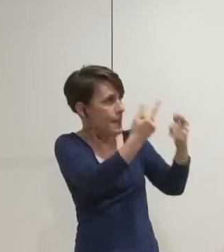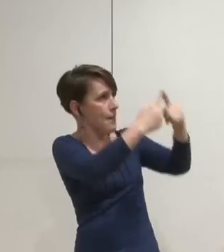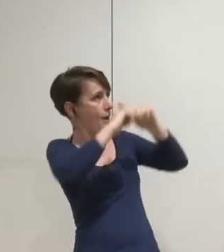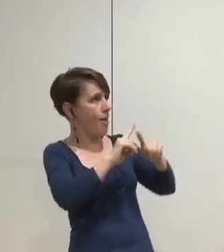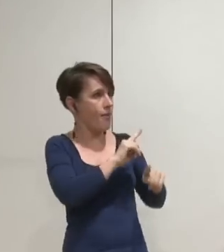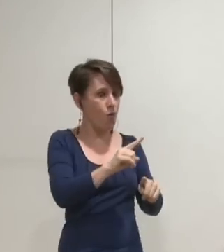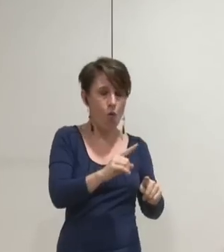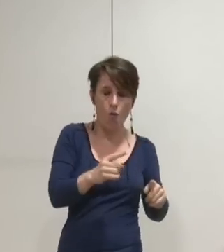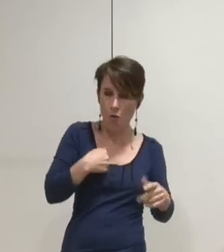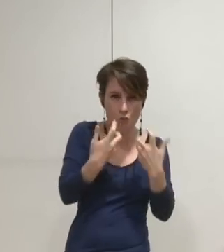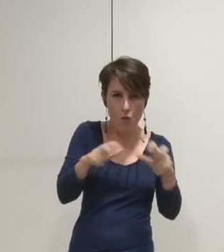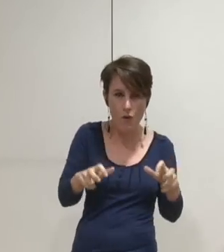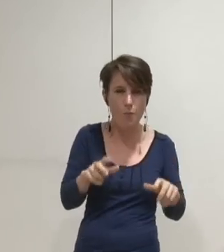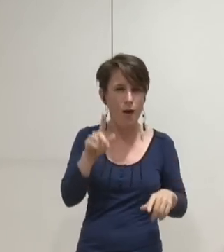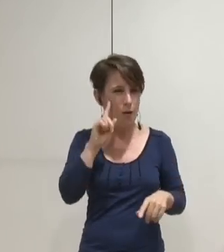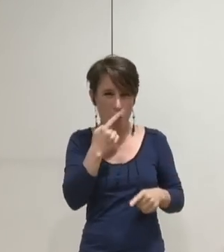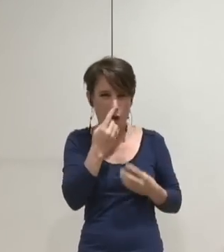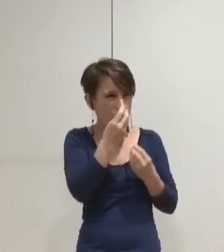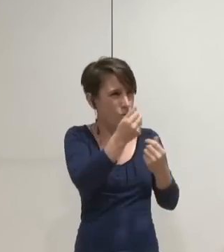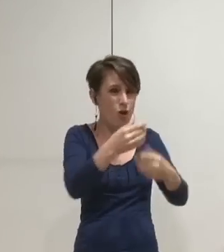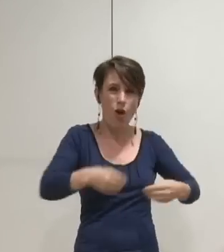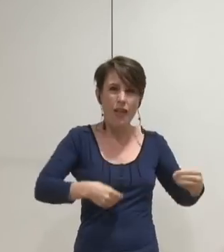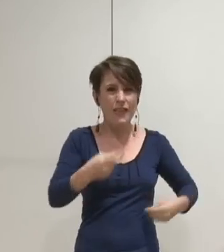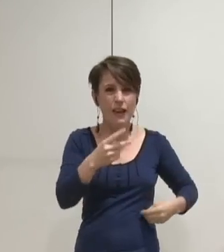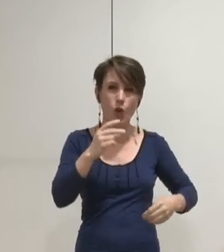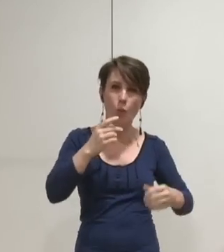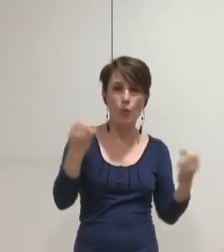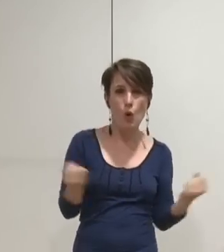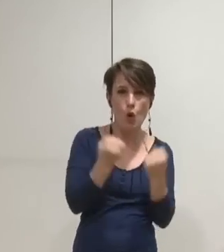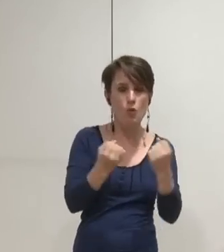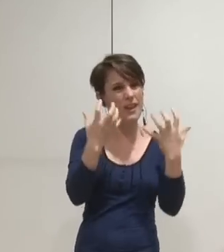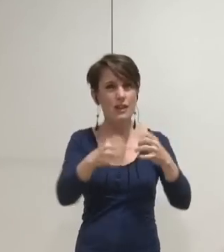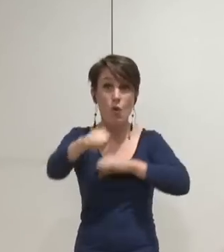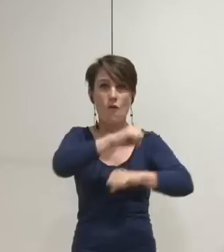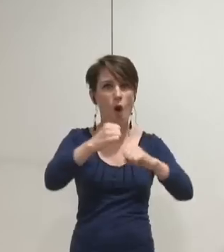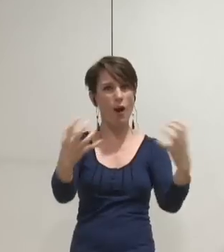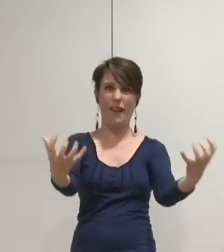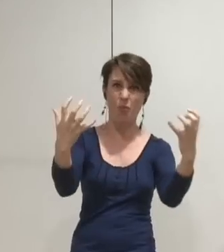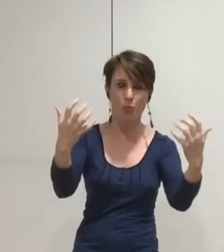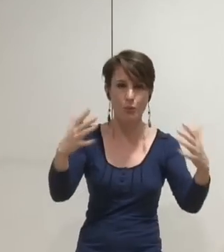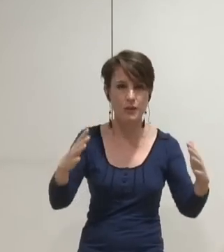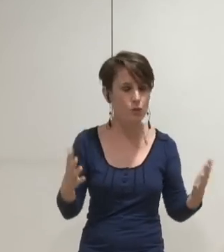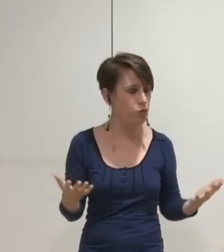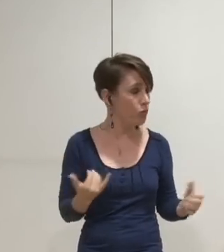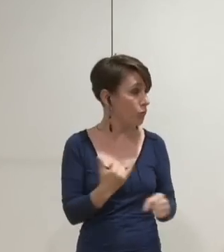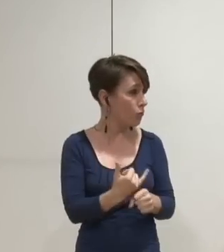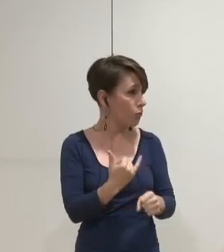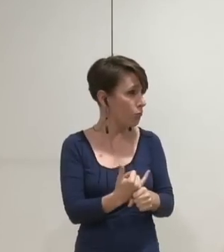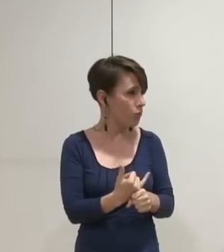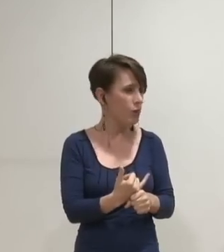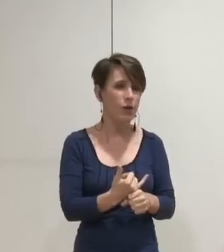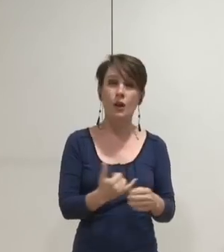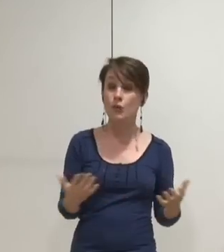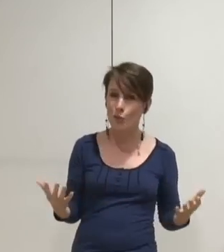pression du directeur de la com qui veut que ce soit avant tout un gros truc cela permet de noter une nouvelle fois le décalage entre entre vos